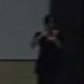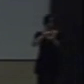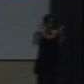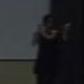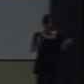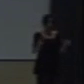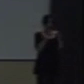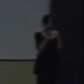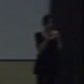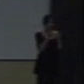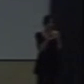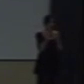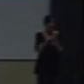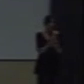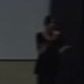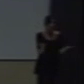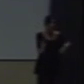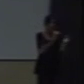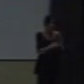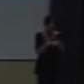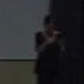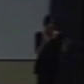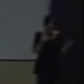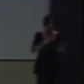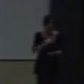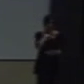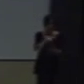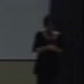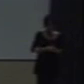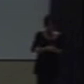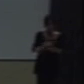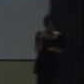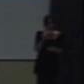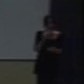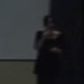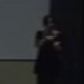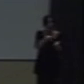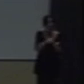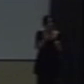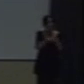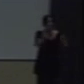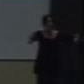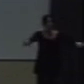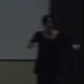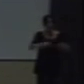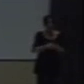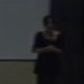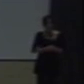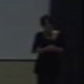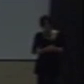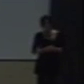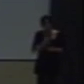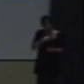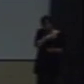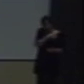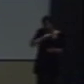I això és una opinió absolutament personal, però crec que s'hauria d'exigir més distància personal, fins i tot. No? Però això